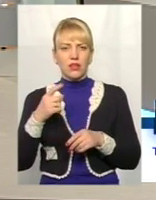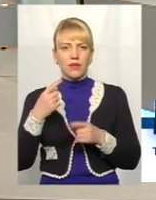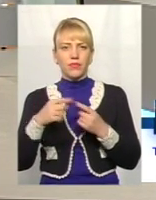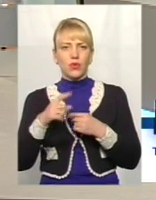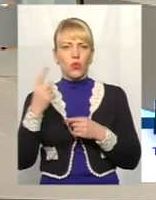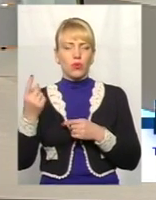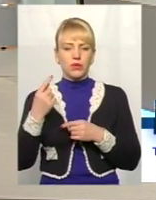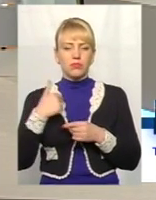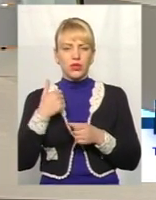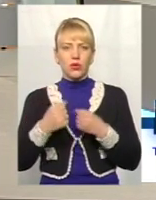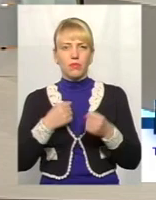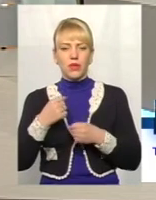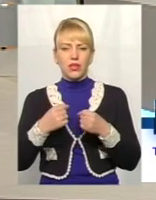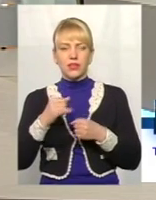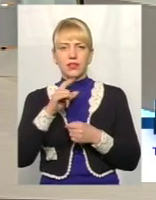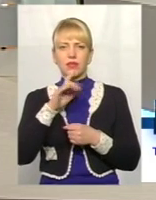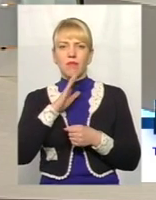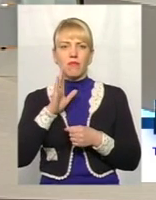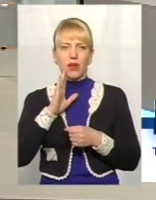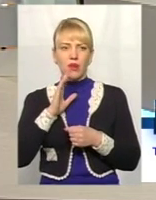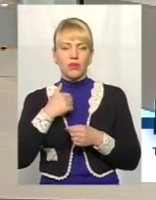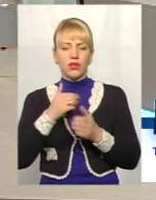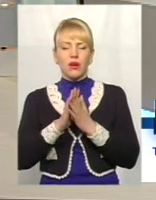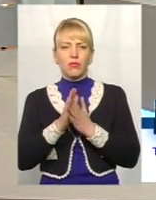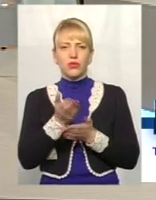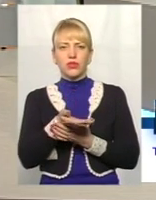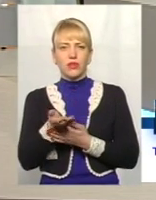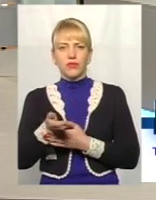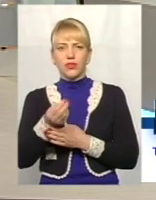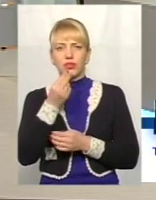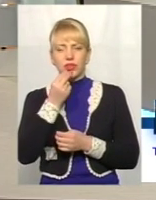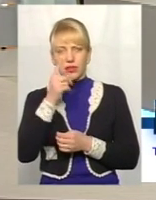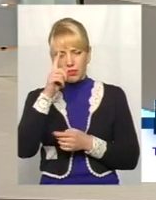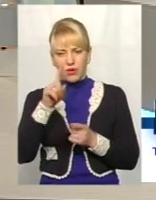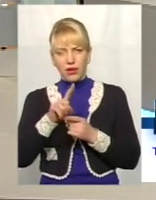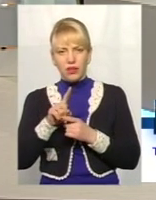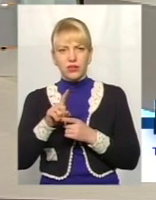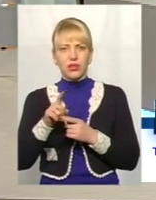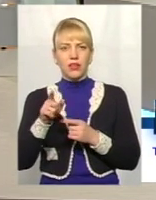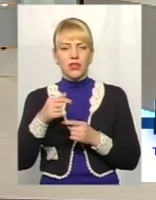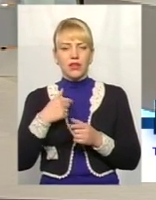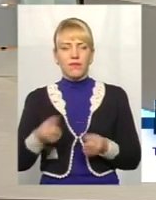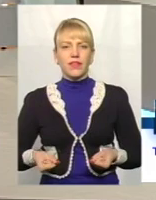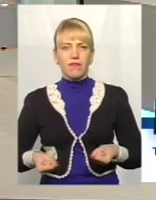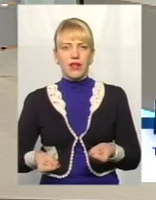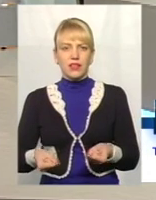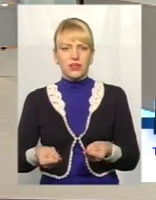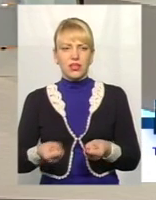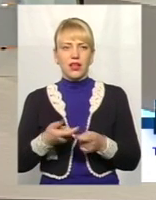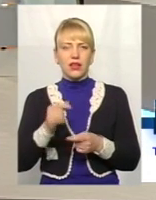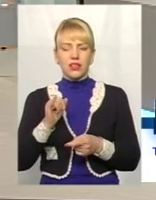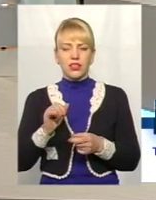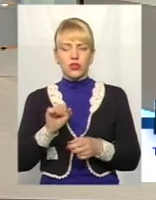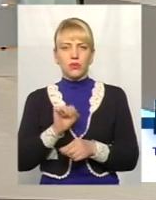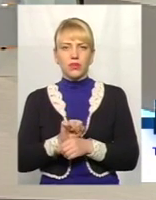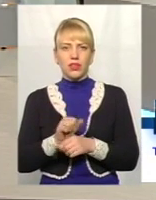з мамою, я ходив, просив по вулицям їсти, брата вона везла, дядько зробив таку повозку, і